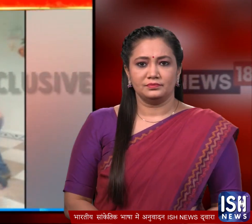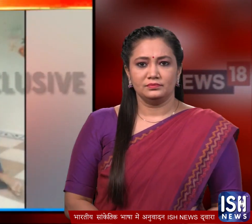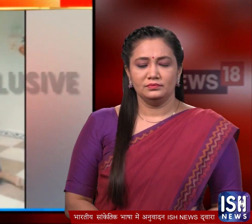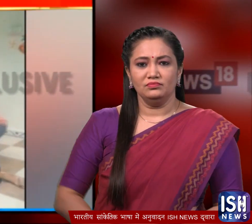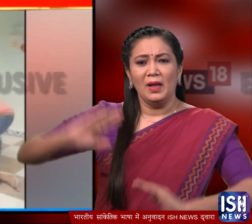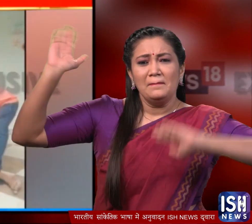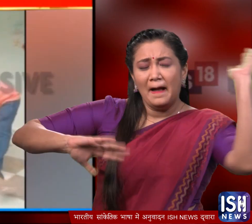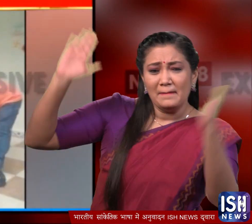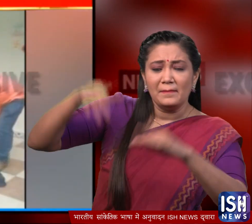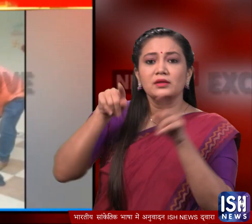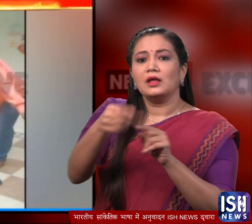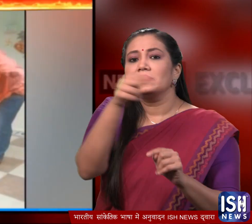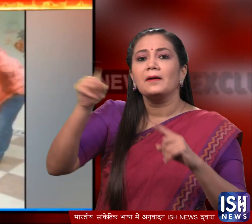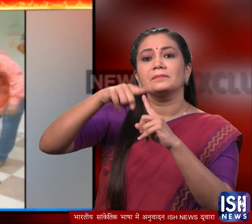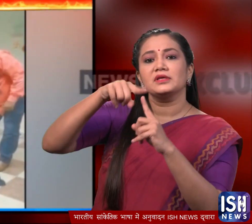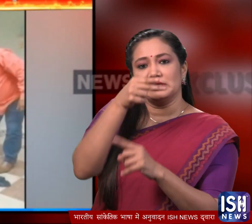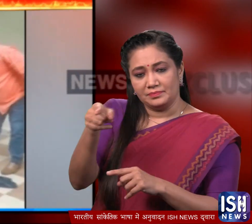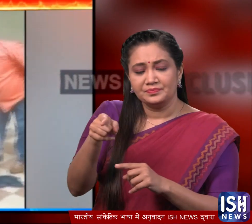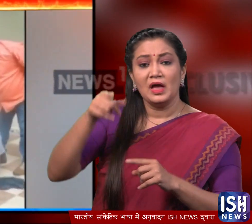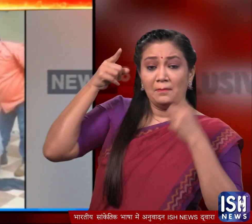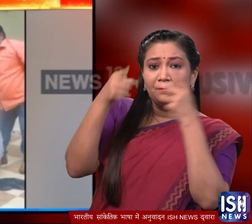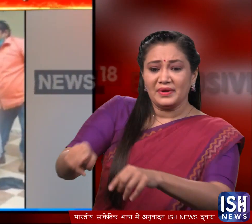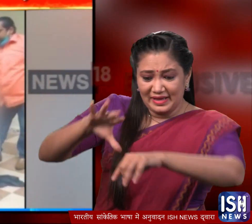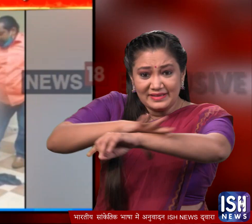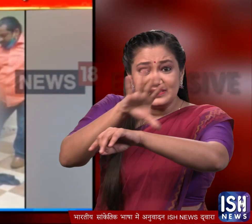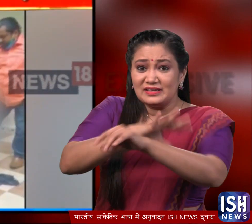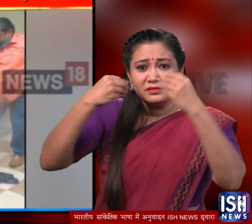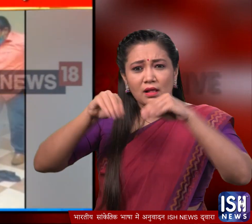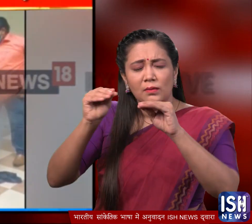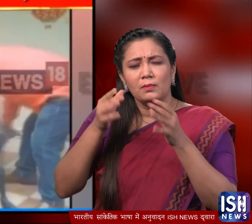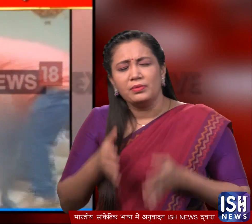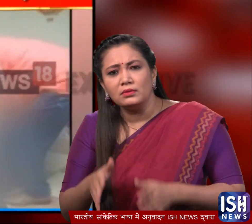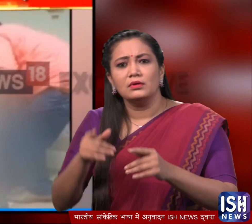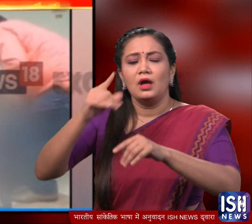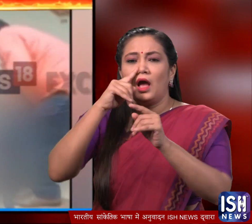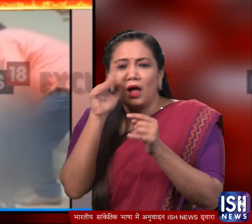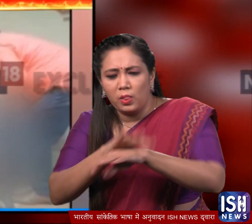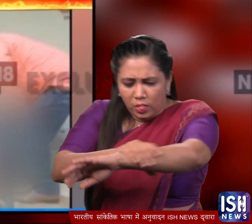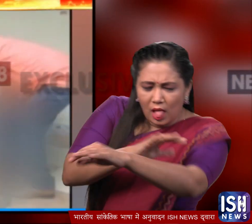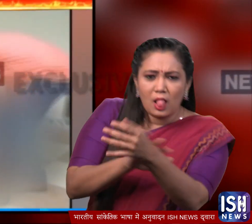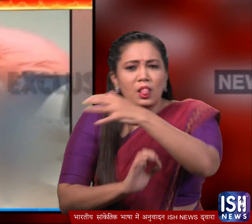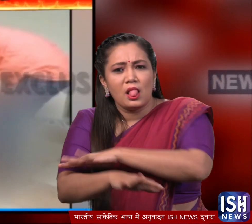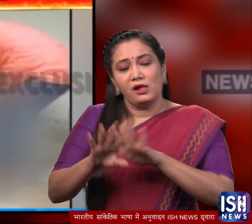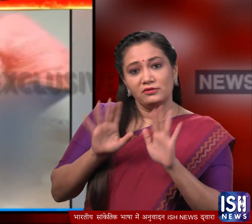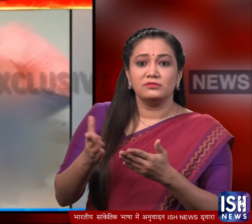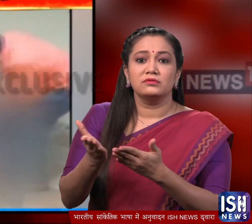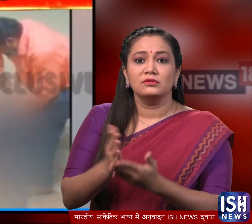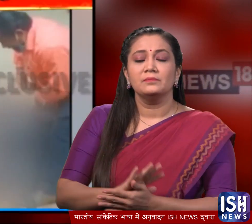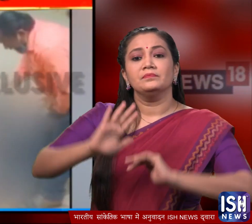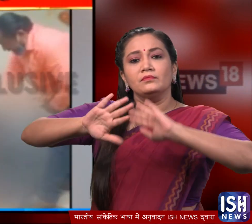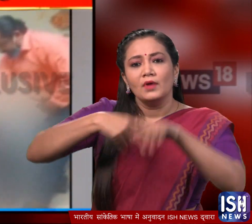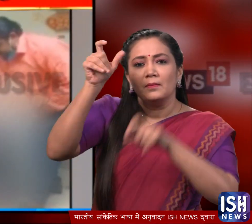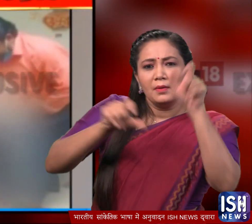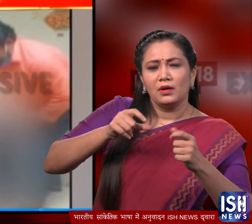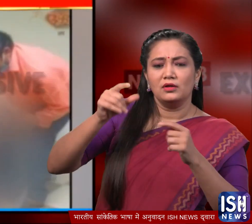सरे राह पिट रहे इस शख्स का नाम तस्लीम है, जिस पर आरोप लगा कि वो चूड़ी बेचने के बहाने महिलाओं से छेड़छाड़ करता था, जिसके बाद